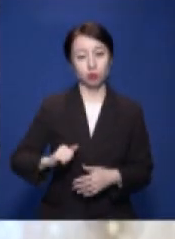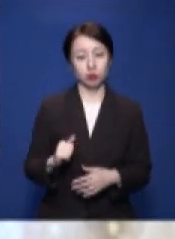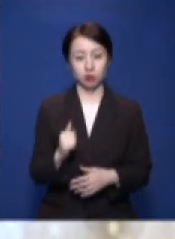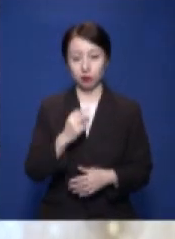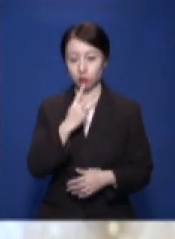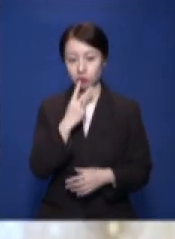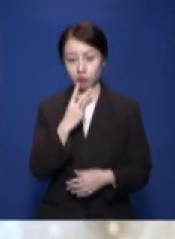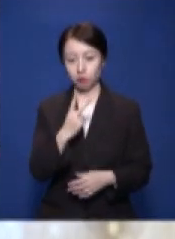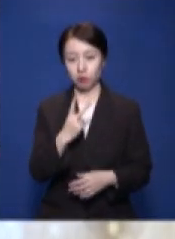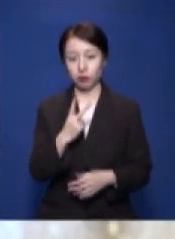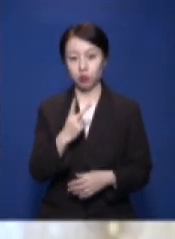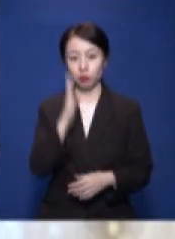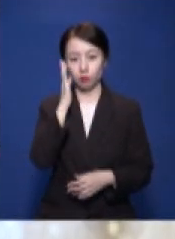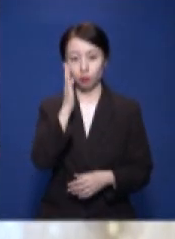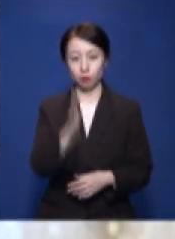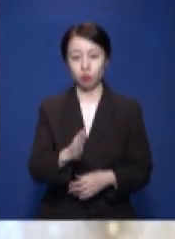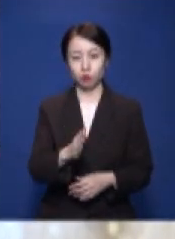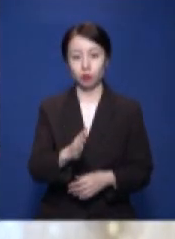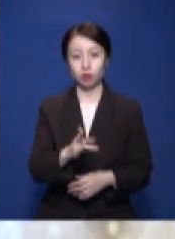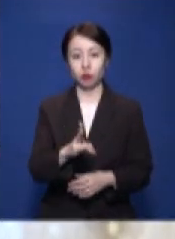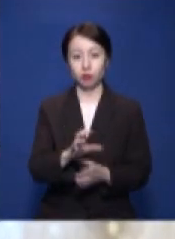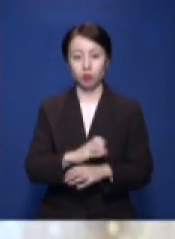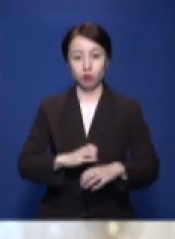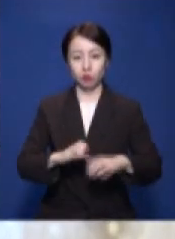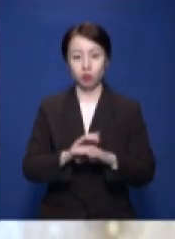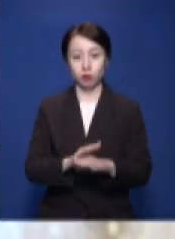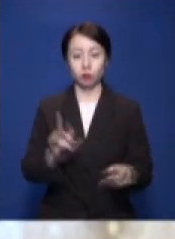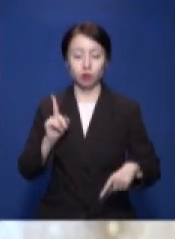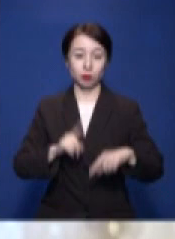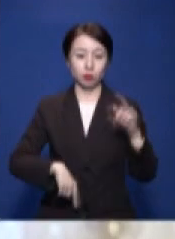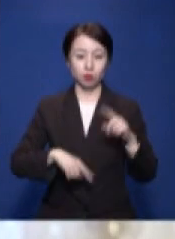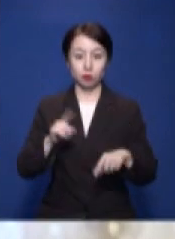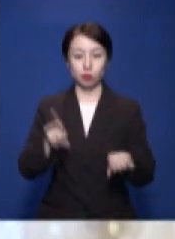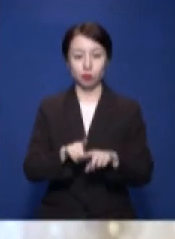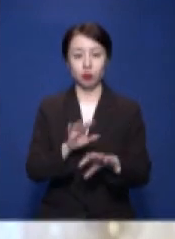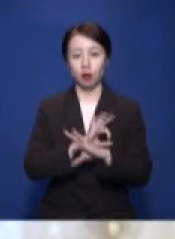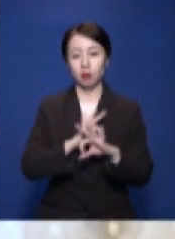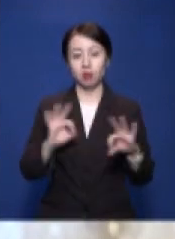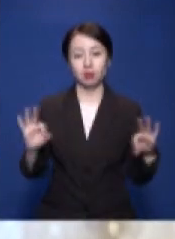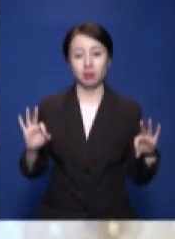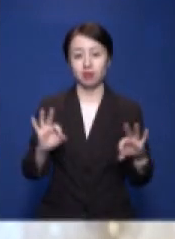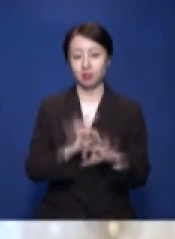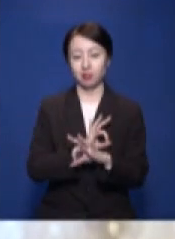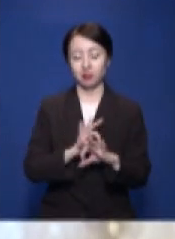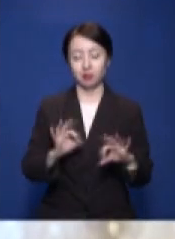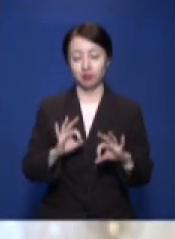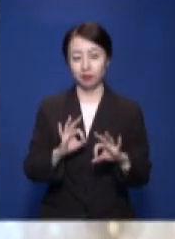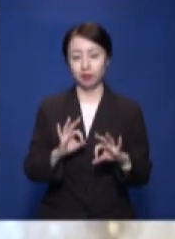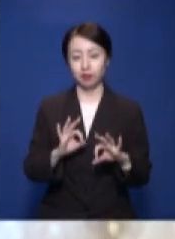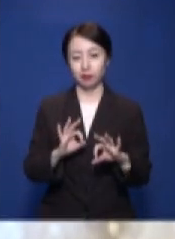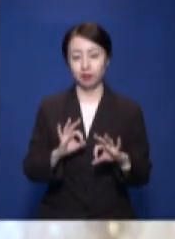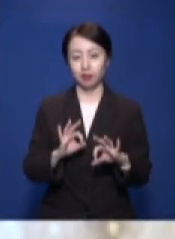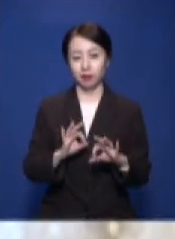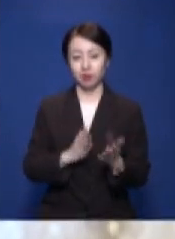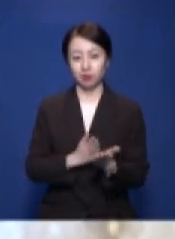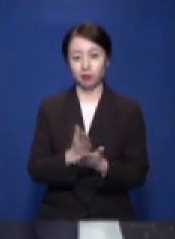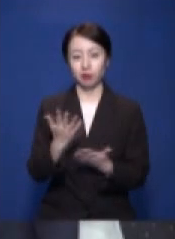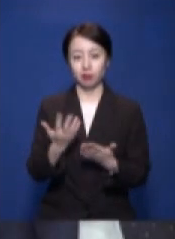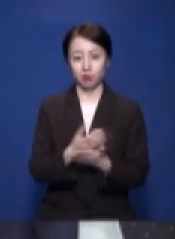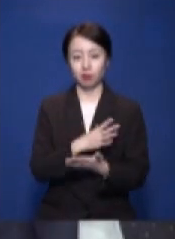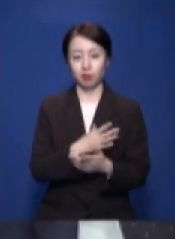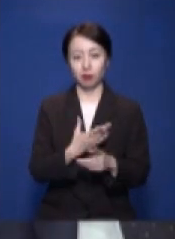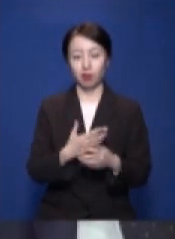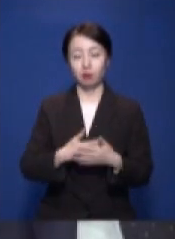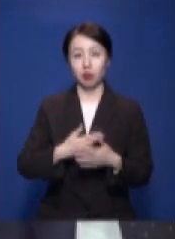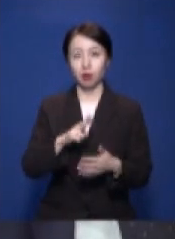отырмын. Бала шағам сол аман болып, ағайын туыстарым сол жақсылықпен өмір сүруге соған тілектеспін.